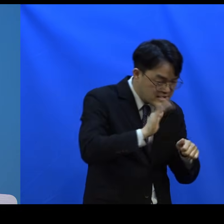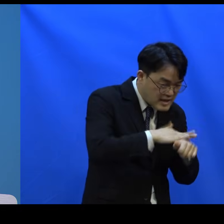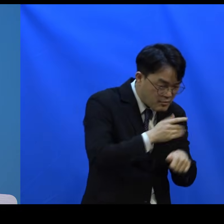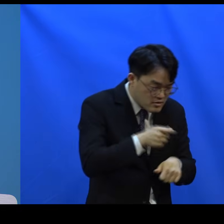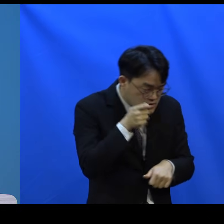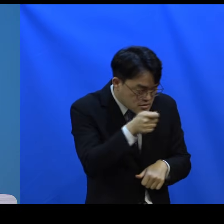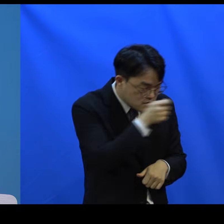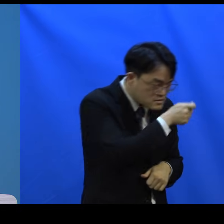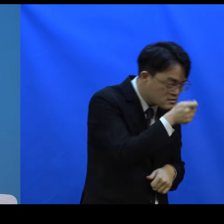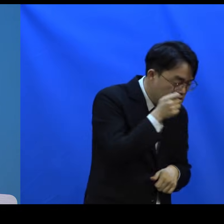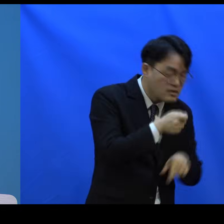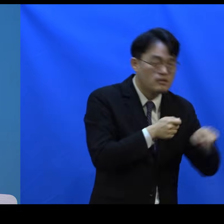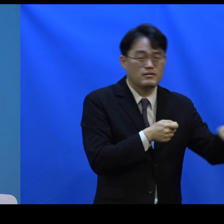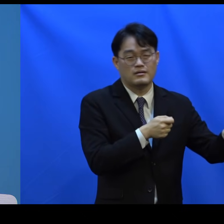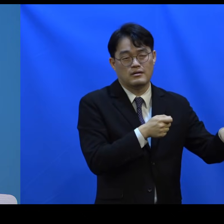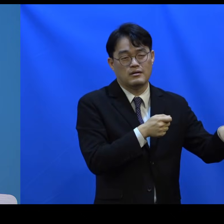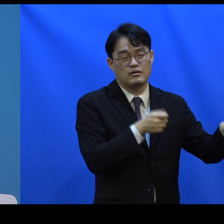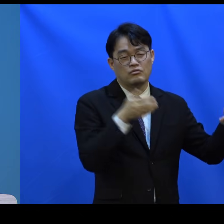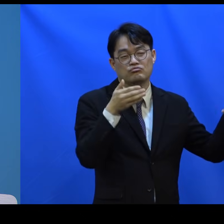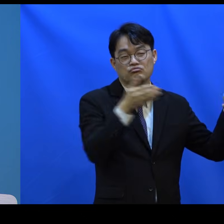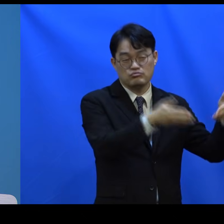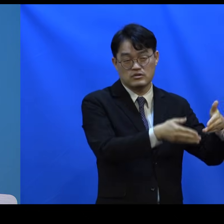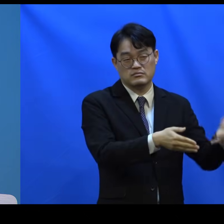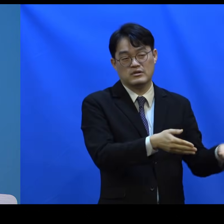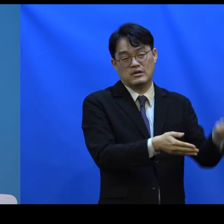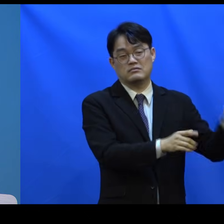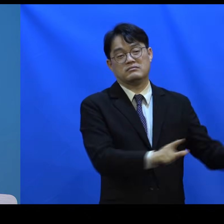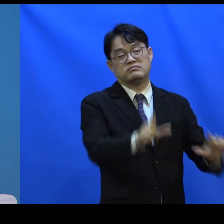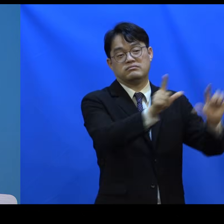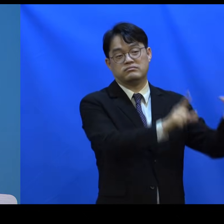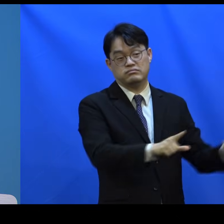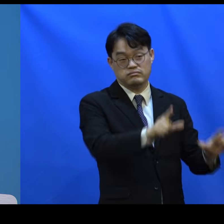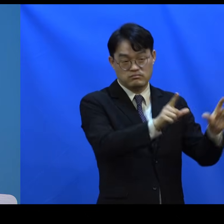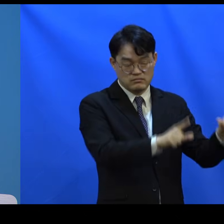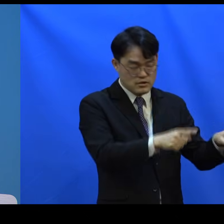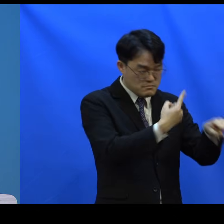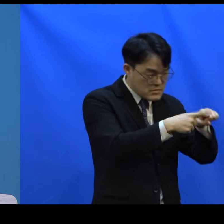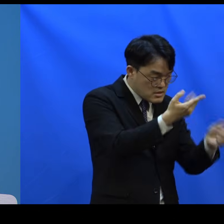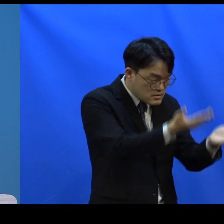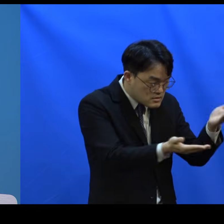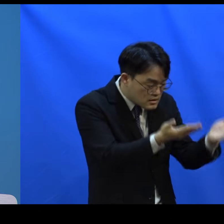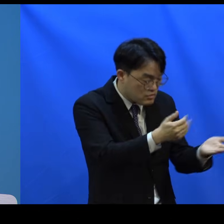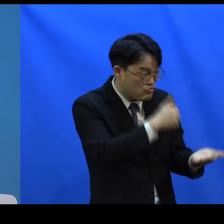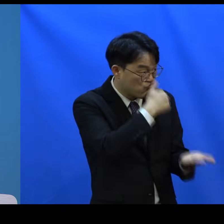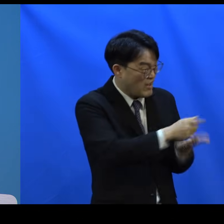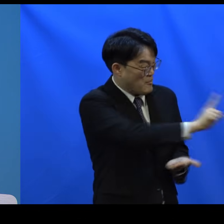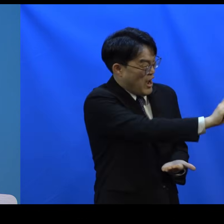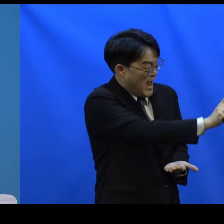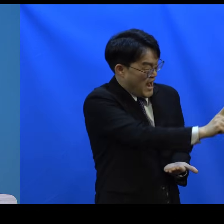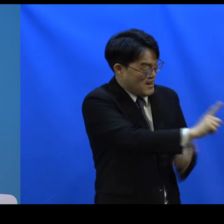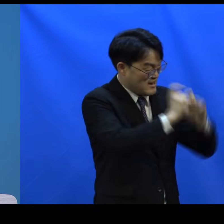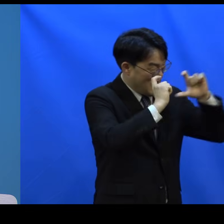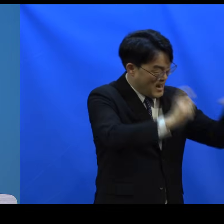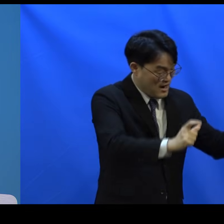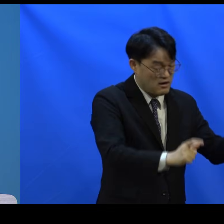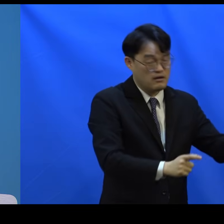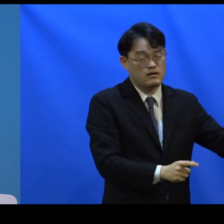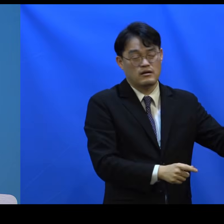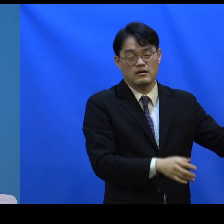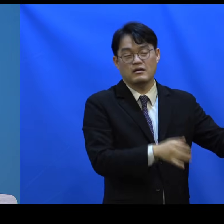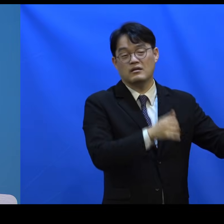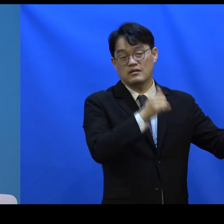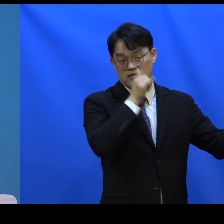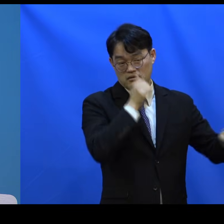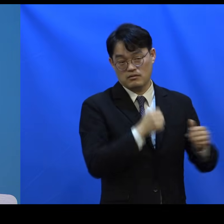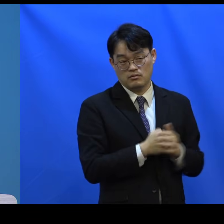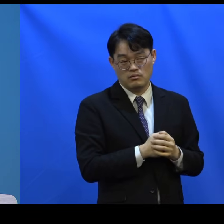또 그 규정들을 가지고 사람들을 이제 판단하고 정죄하고, 이 탕자의 비유에서